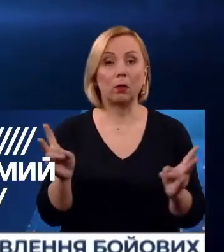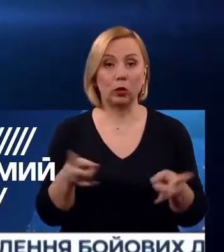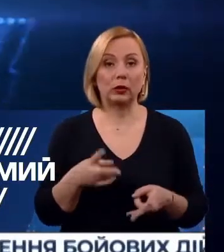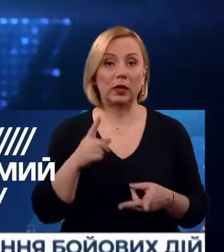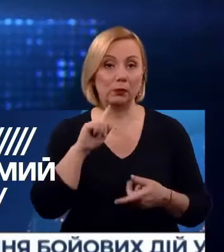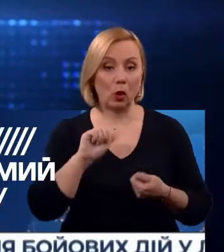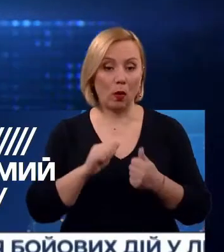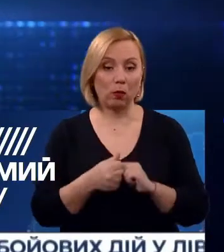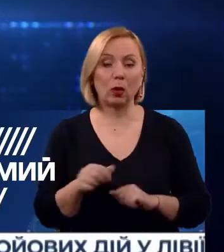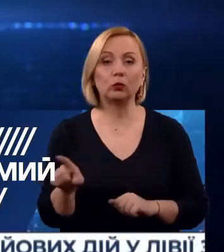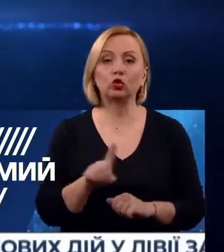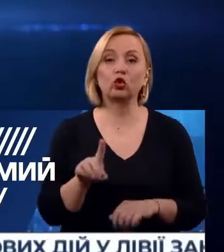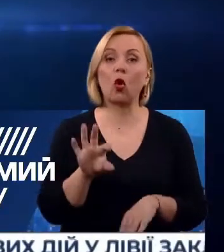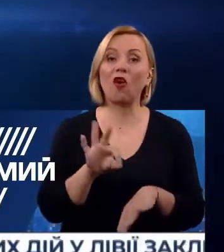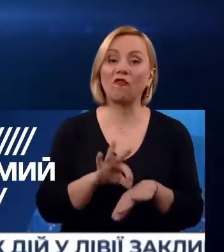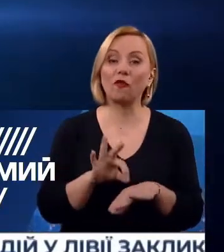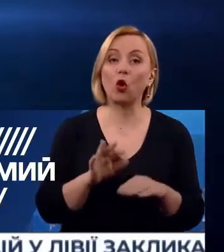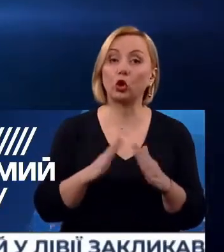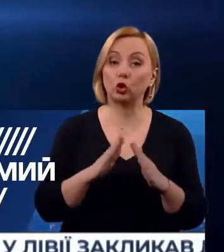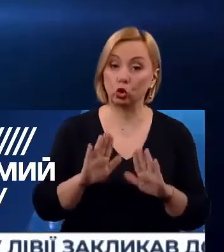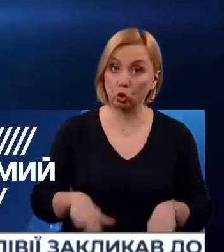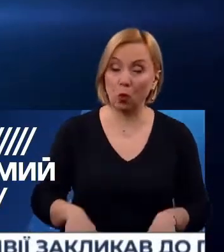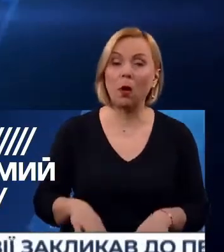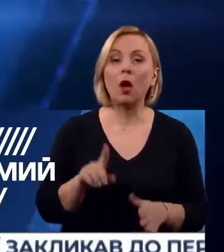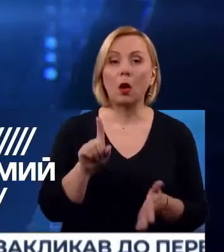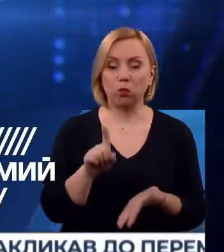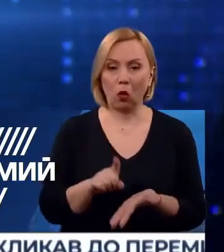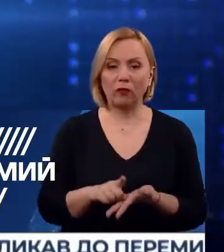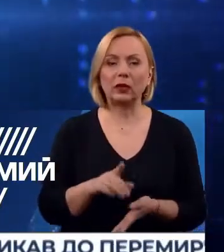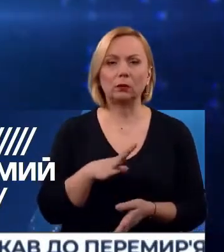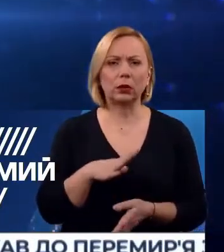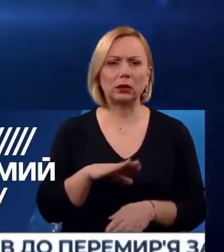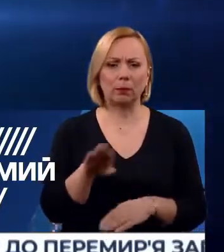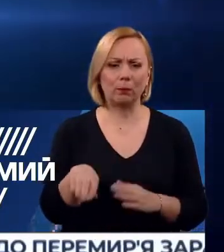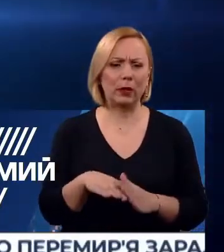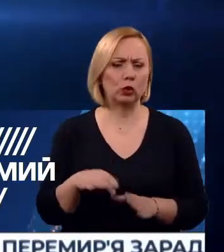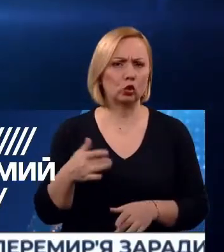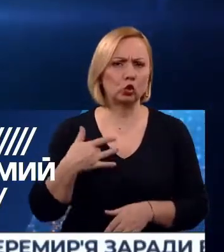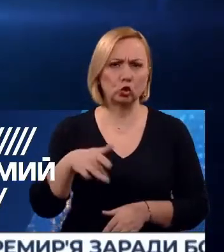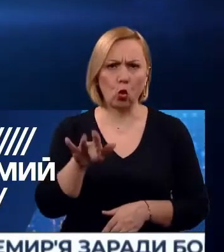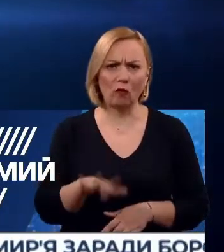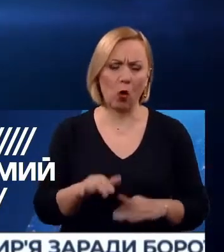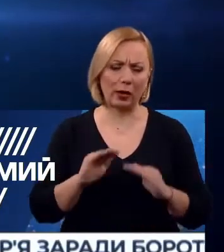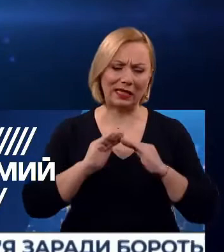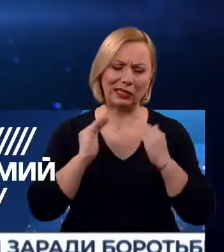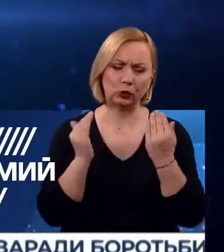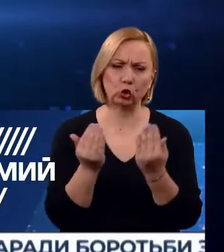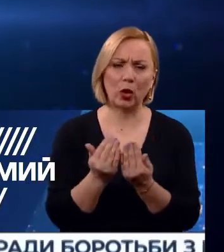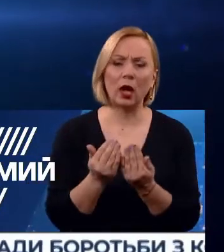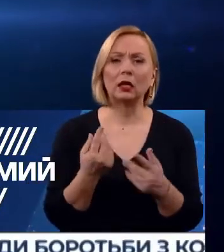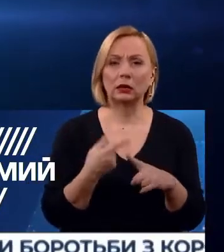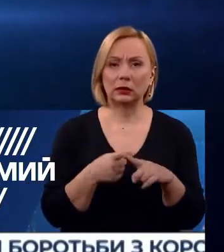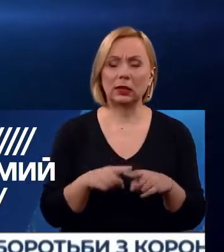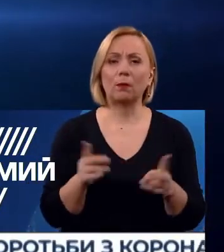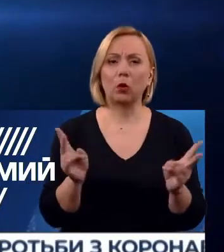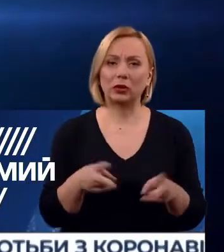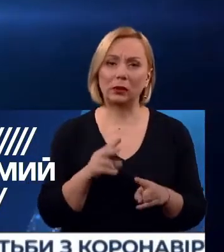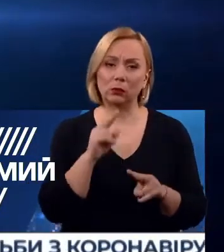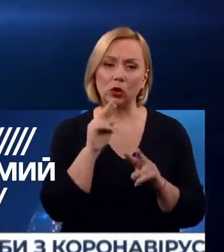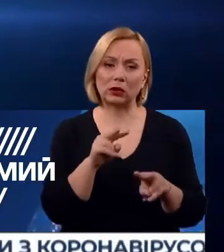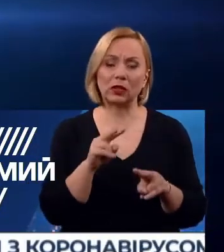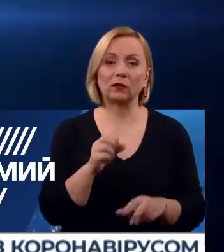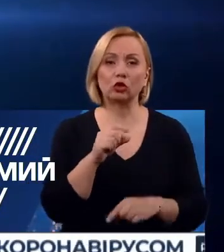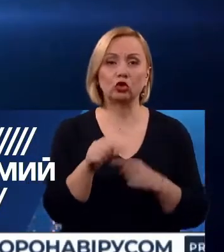пам'ятати, що хворі вдома, вони теж повинні бути під суворою ізоляцією, і це потрібно за цим слідкуватись або через